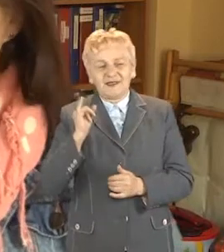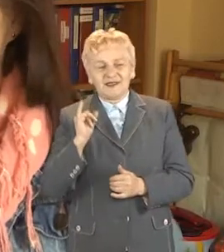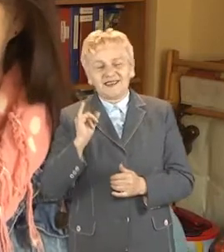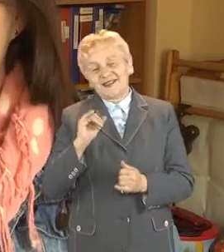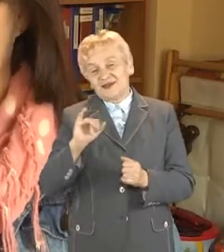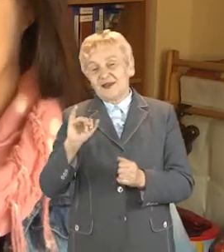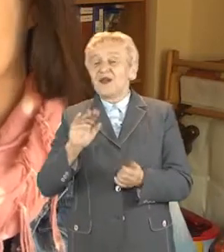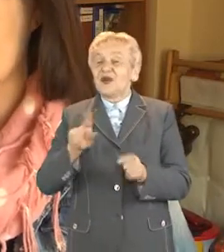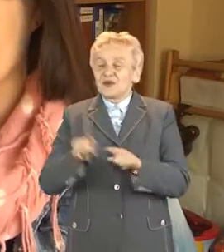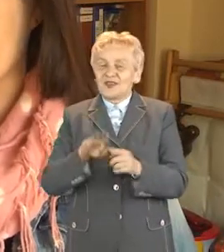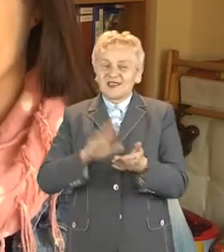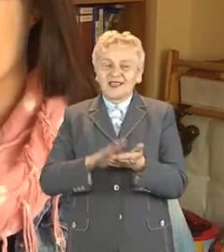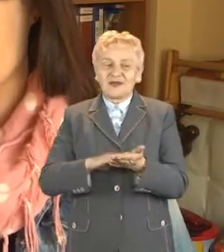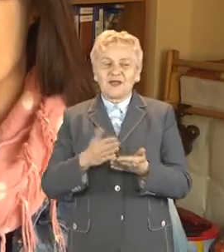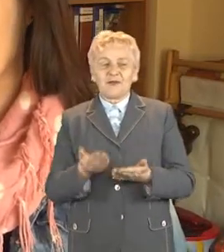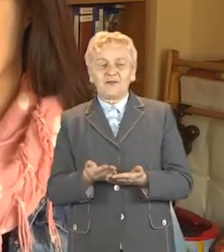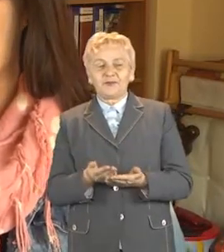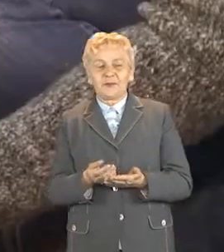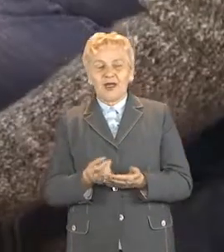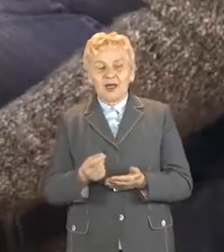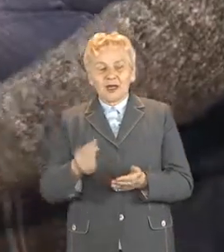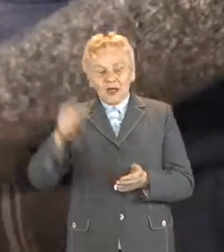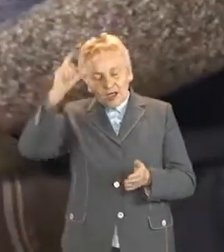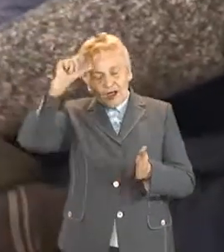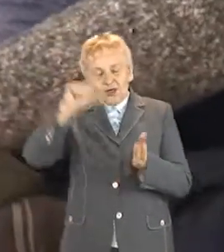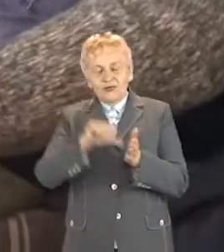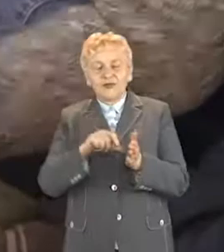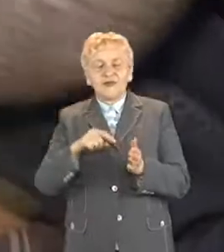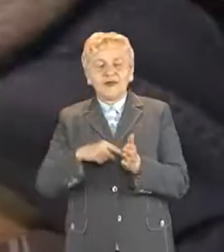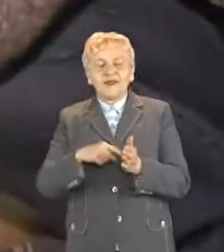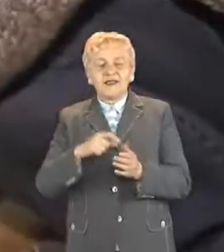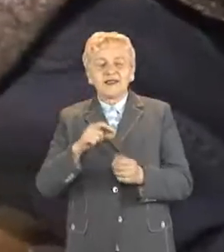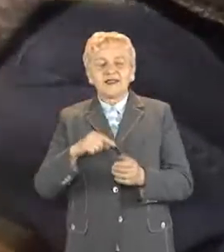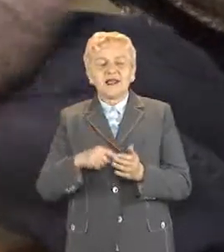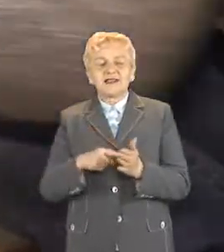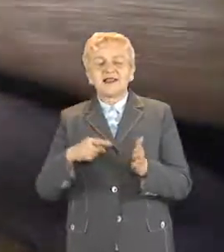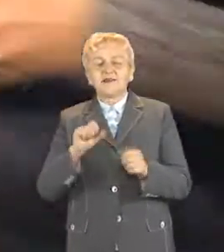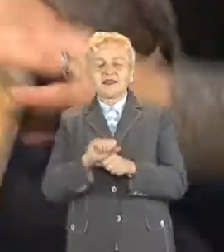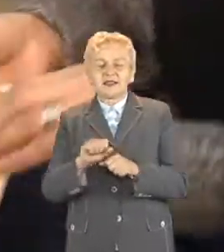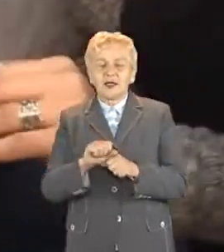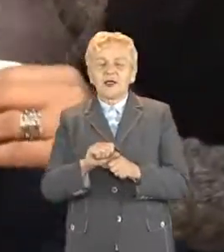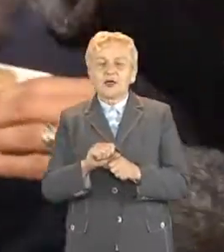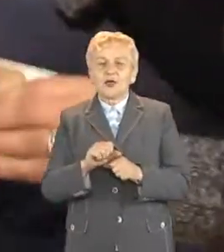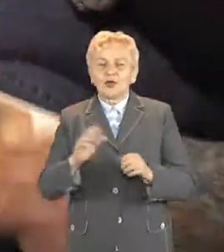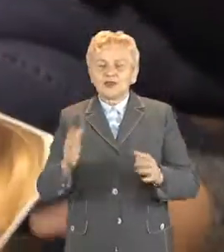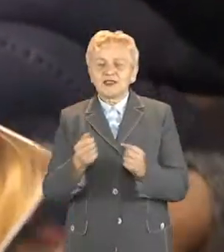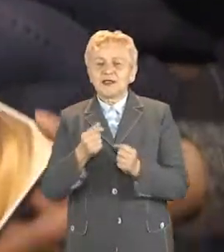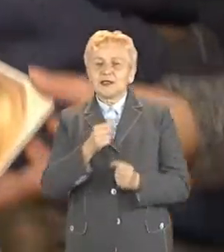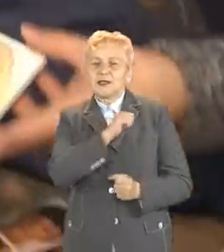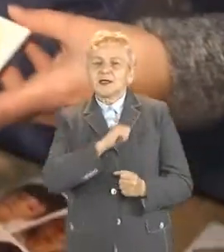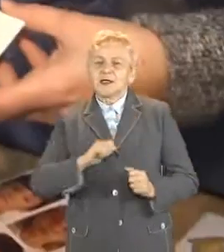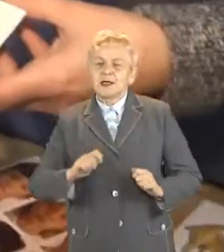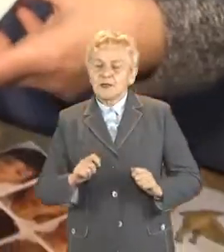odpowiednie zachowanie zostaje nagradzane przez terapeutę. Głównym celem terapii jest osiągnięcie przez pacjentów samodzielności w dorosłym życiu.